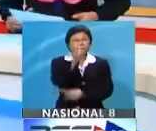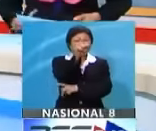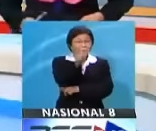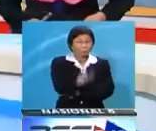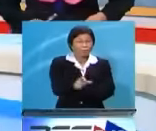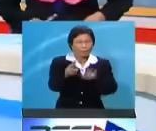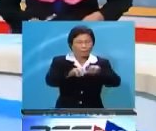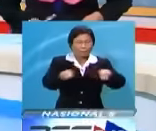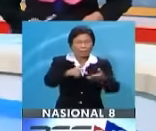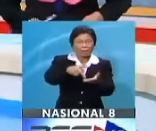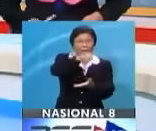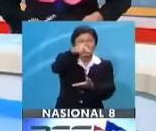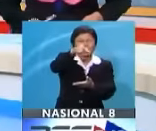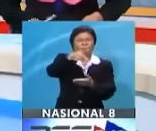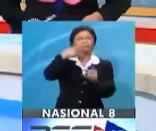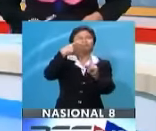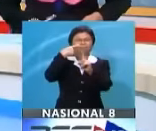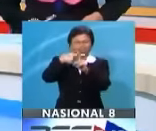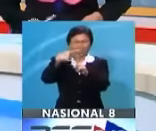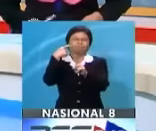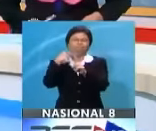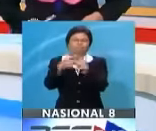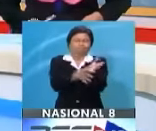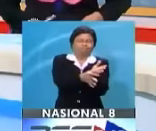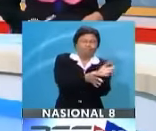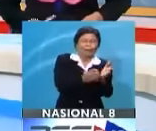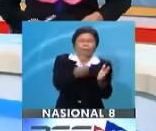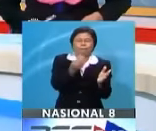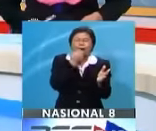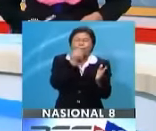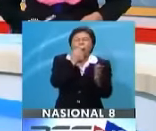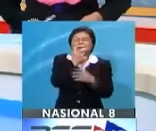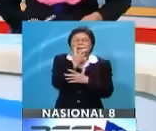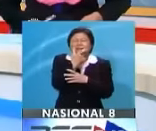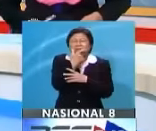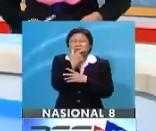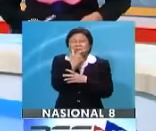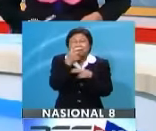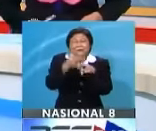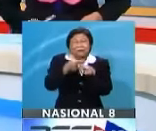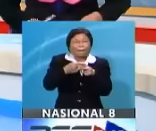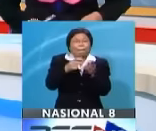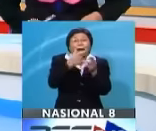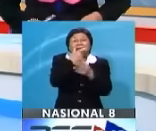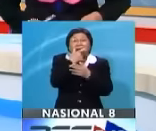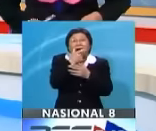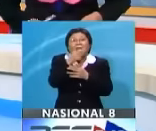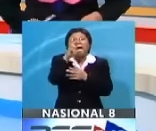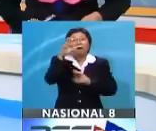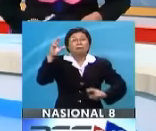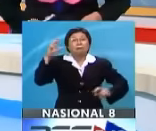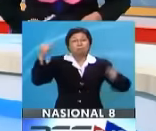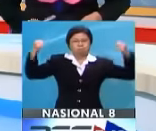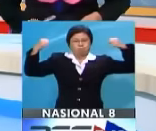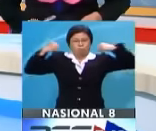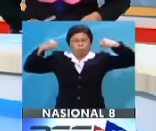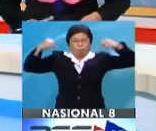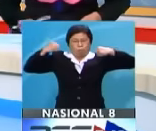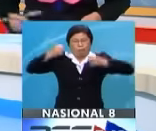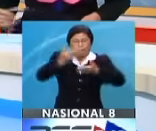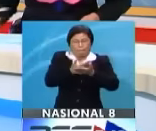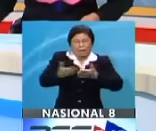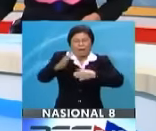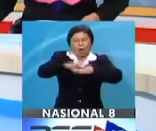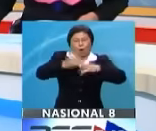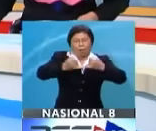Seorang pelajar kolej didapati positif ganja selepas makan biskut yang dikenali sebagai biskut raksasa yang dibeli secara dalam